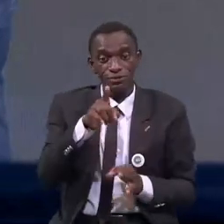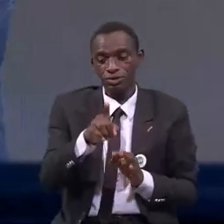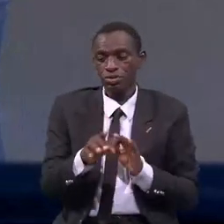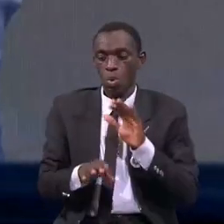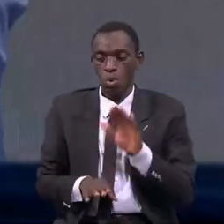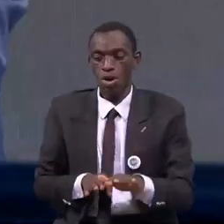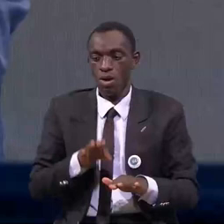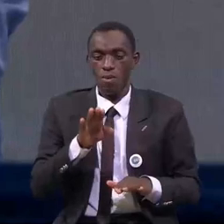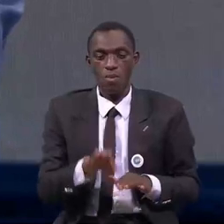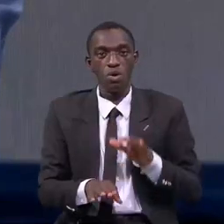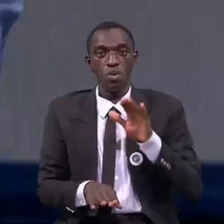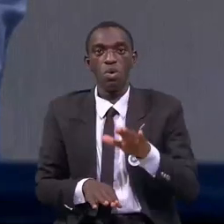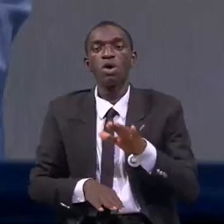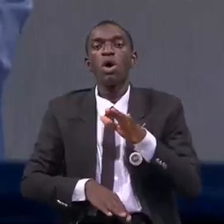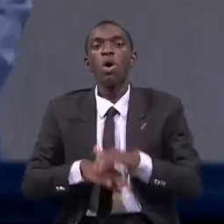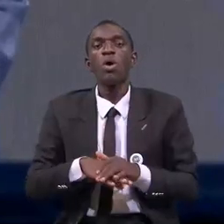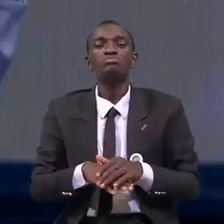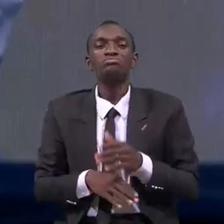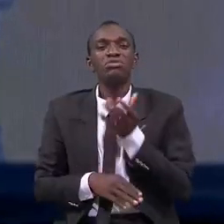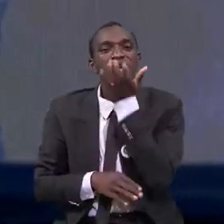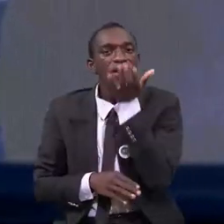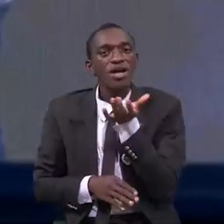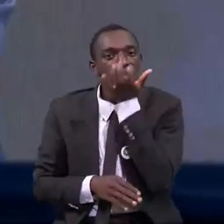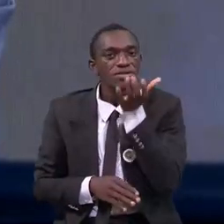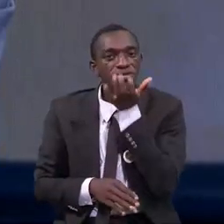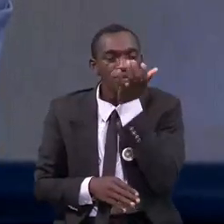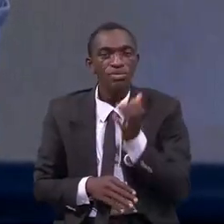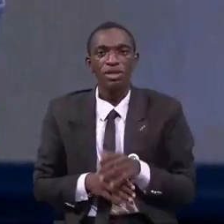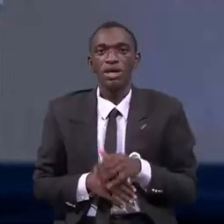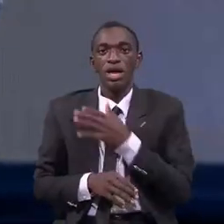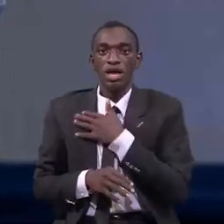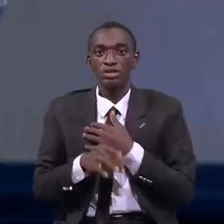l'explique si vous marchez sur l'herbe ou le